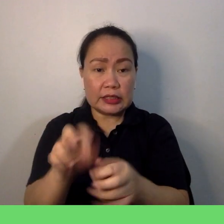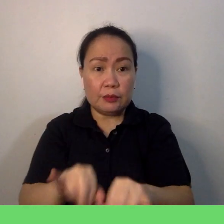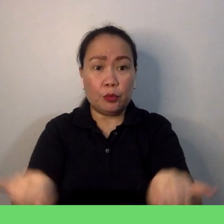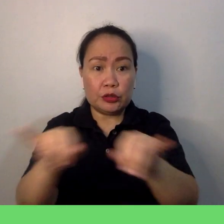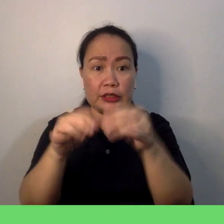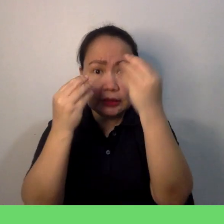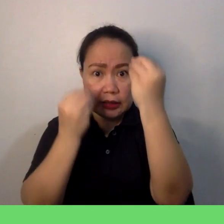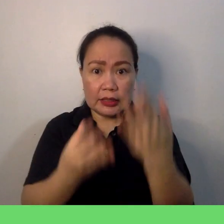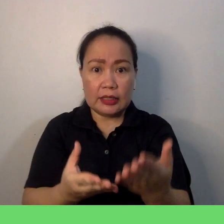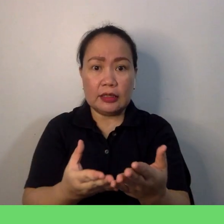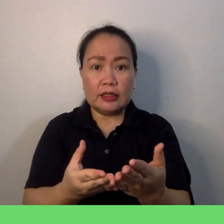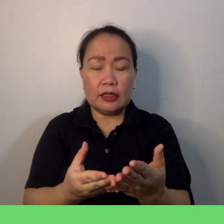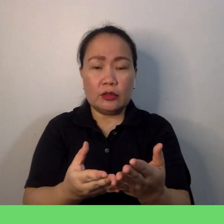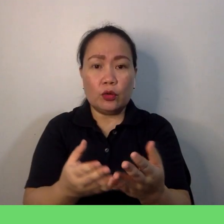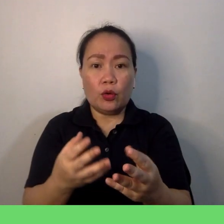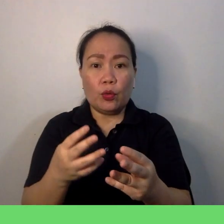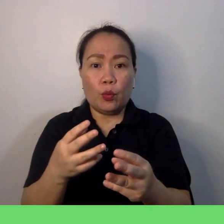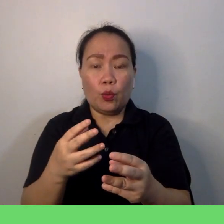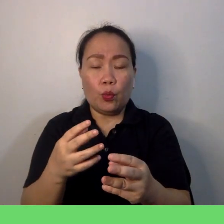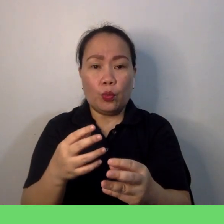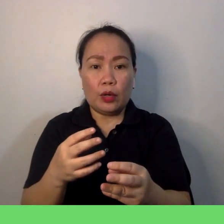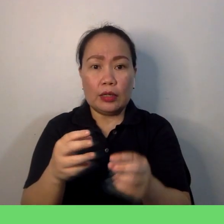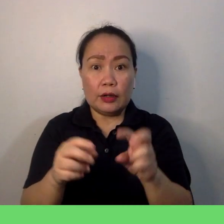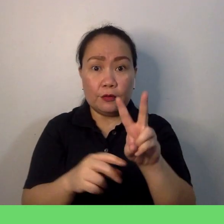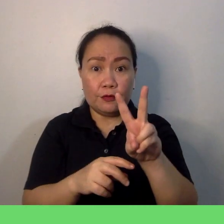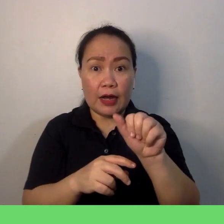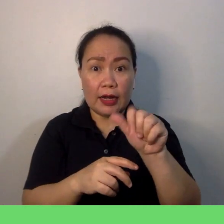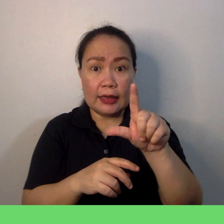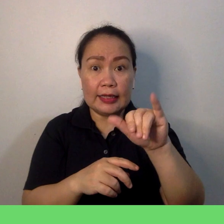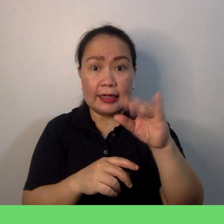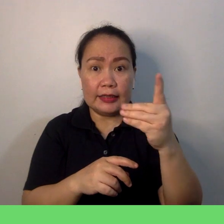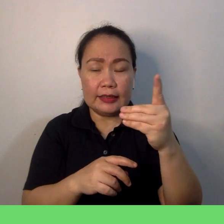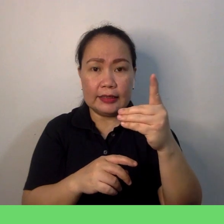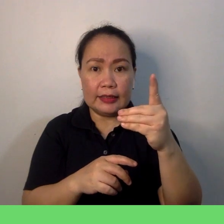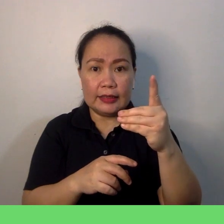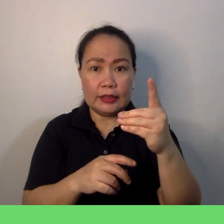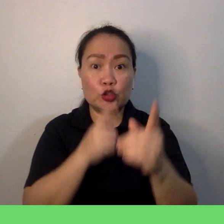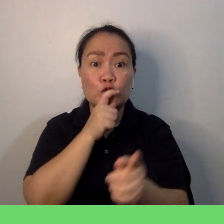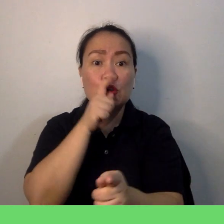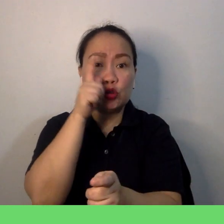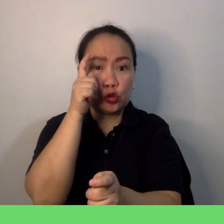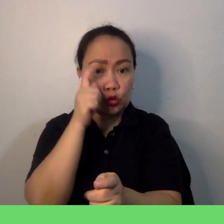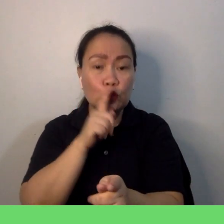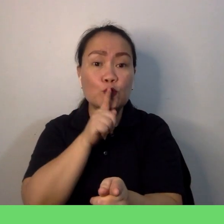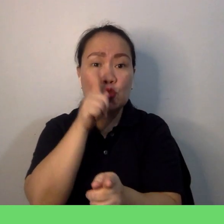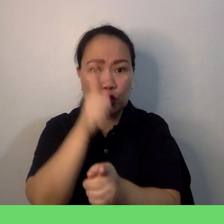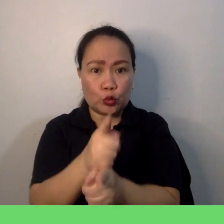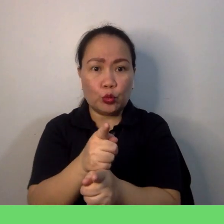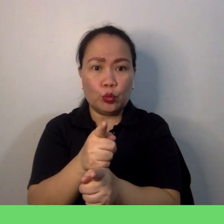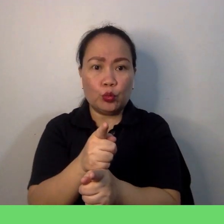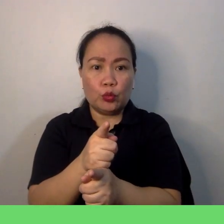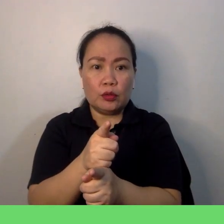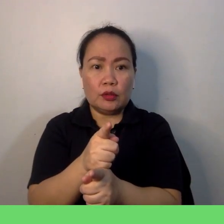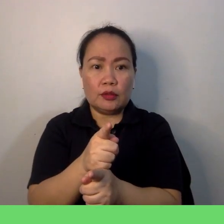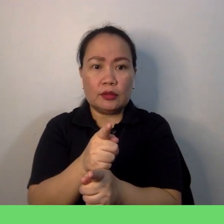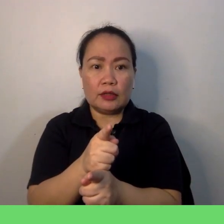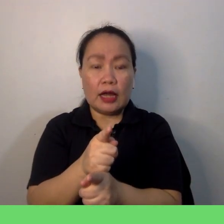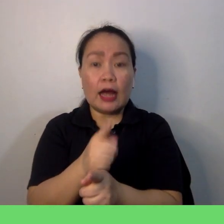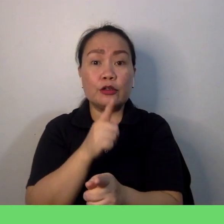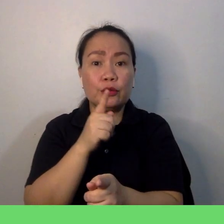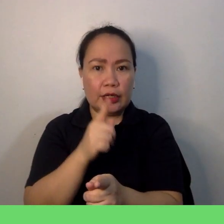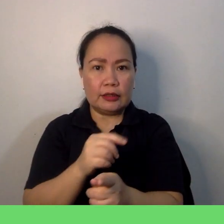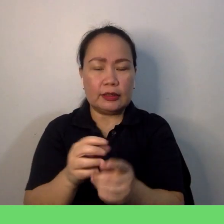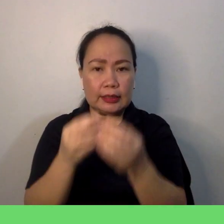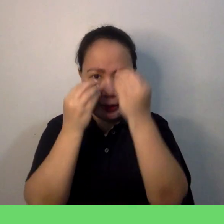na kapag magpo-form po tayo ng instrument, lalo na sa questionnaires and checklists, okay? Ito yung madalas